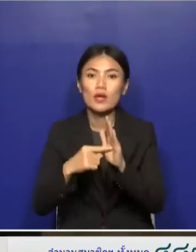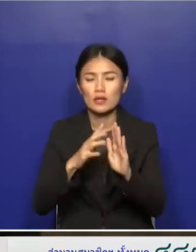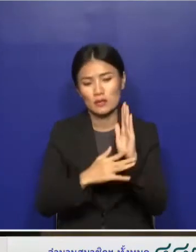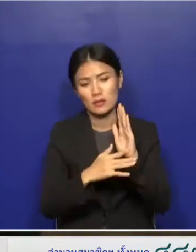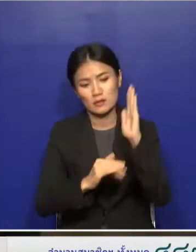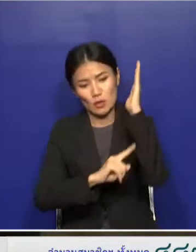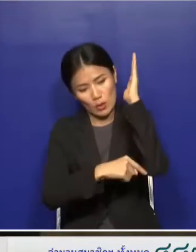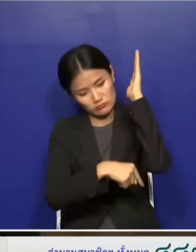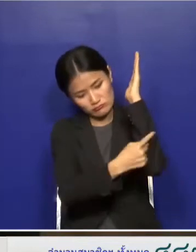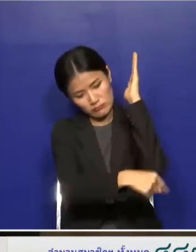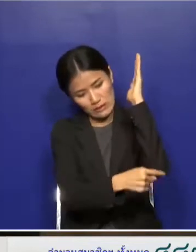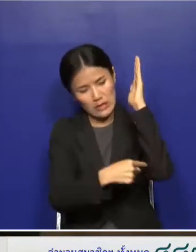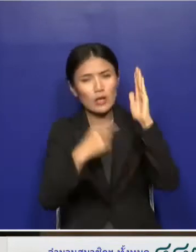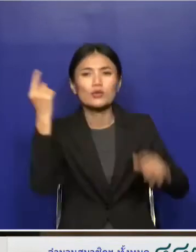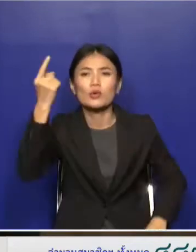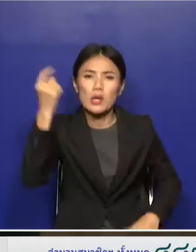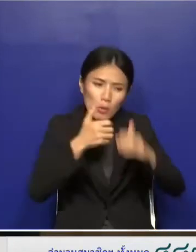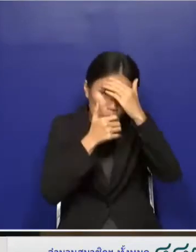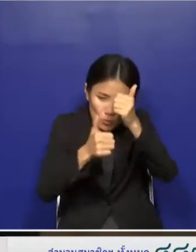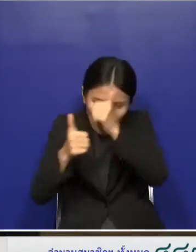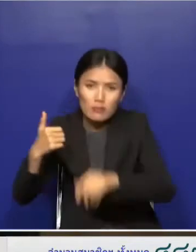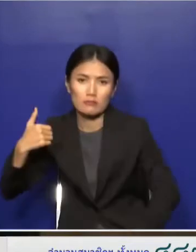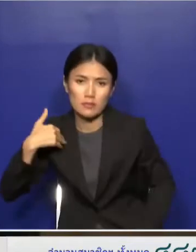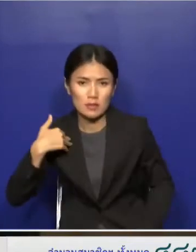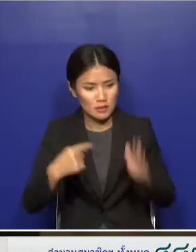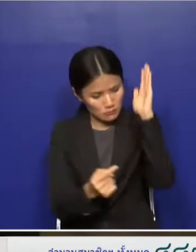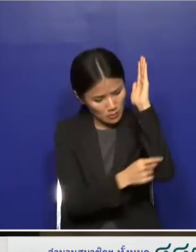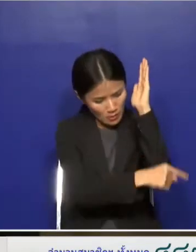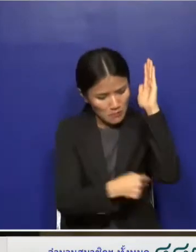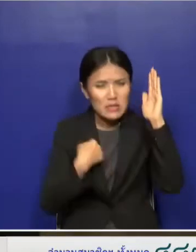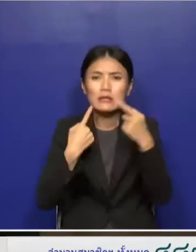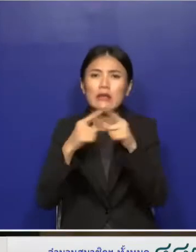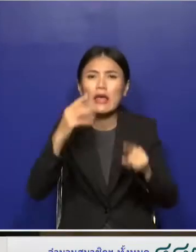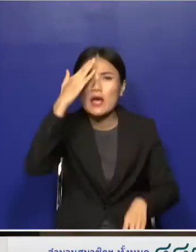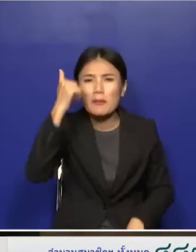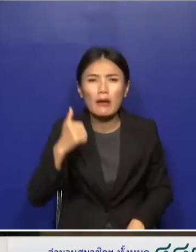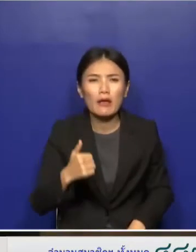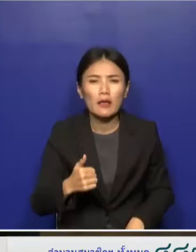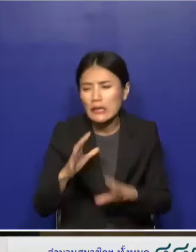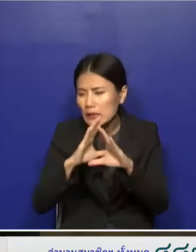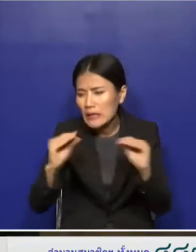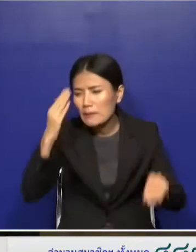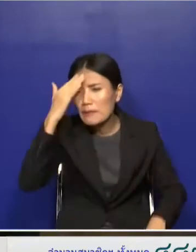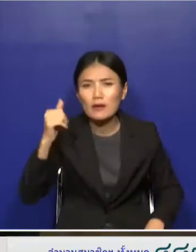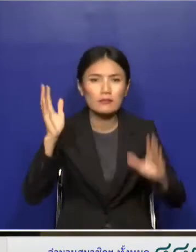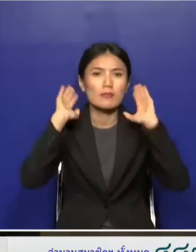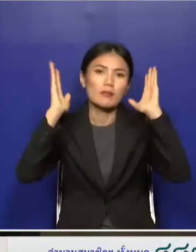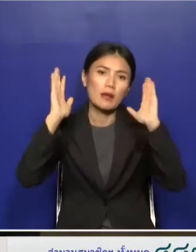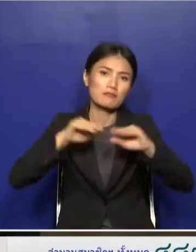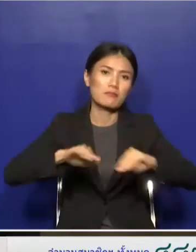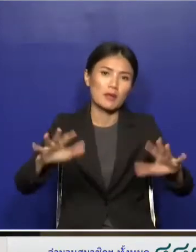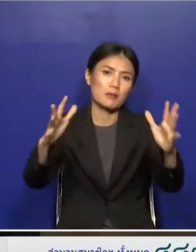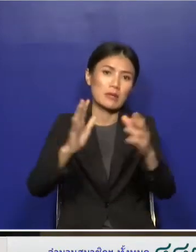ยเนี่ยมีที่แหล่งท่องเที่ยวที่น่าสนใจอยู่เยอะแยะมากมายนะครับแต่มันก็ยังขาดการประชาสัมพันธ์อันนี้เราไม่ต้องทำอะไรใหม่เลยแหล่งท่องเที่